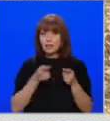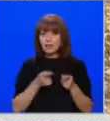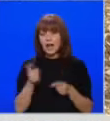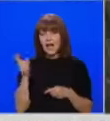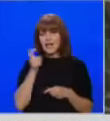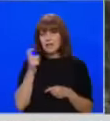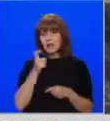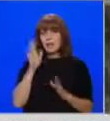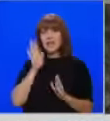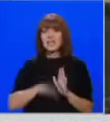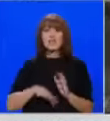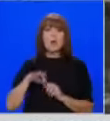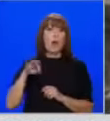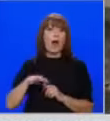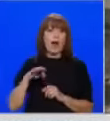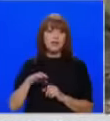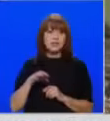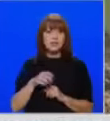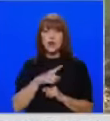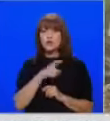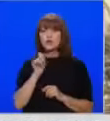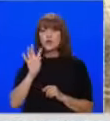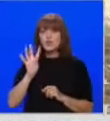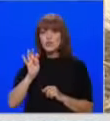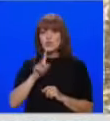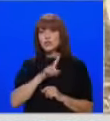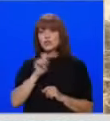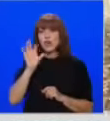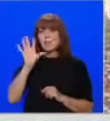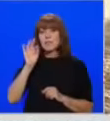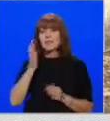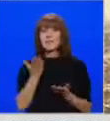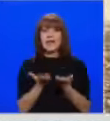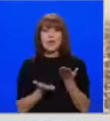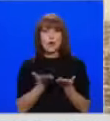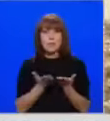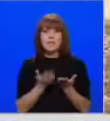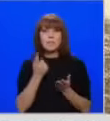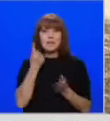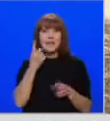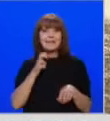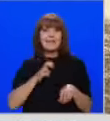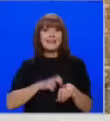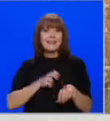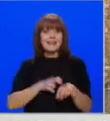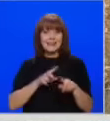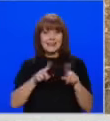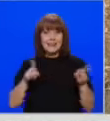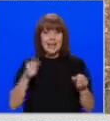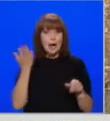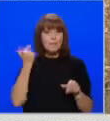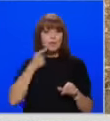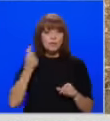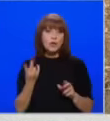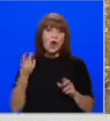и нискокачествена. Добивите са между 140 и 150 кг от декар при двойно количество през миналата година. Причина